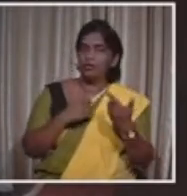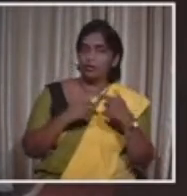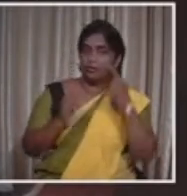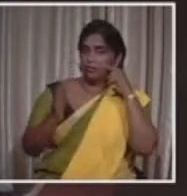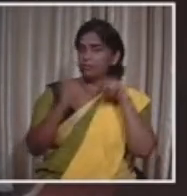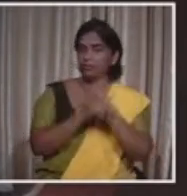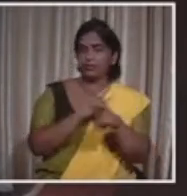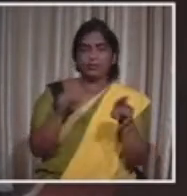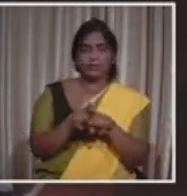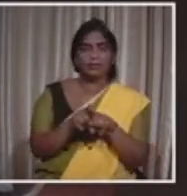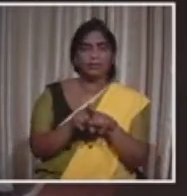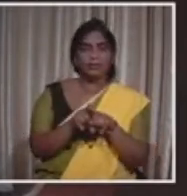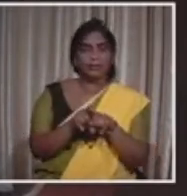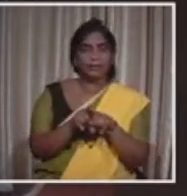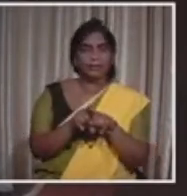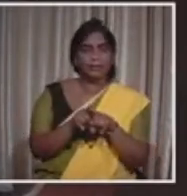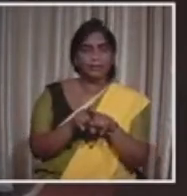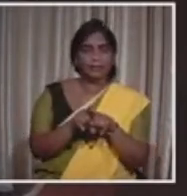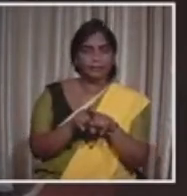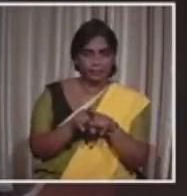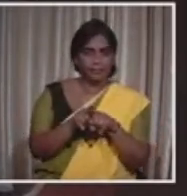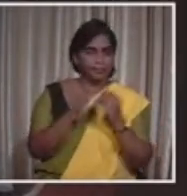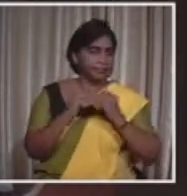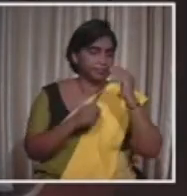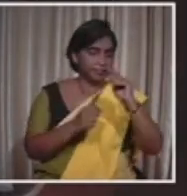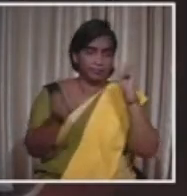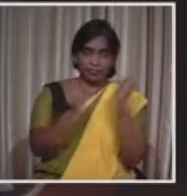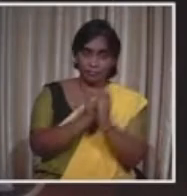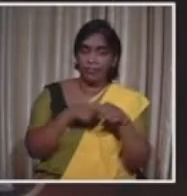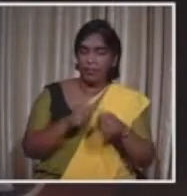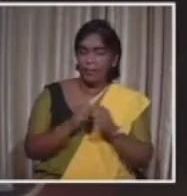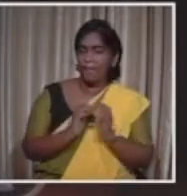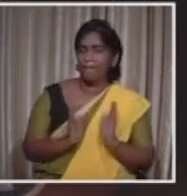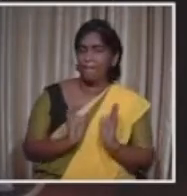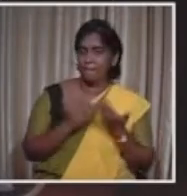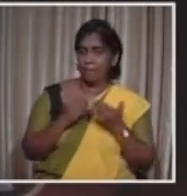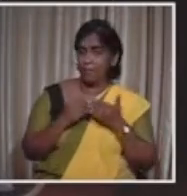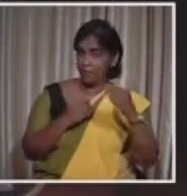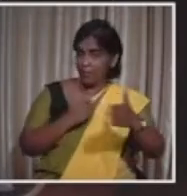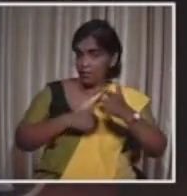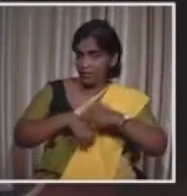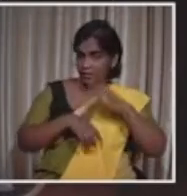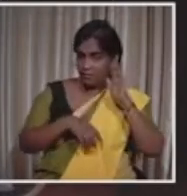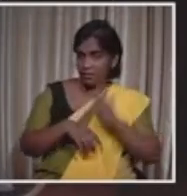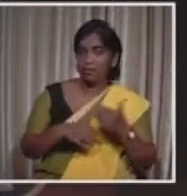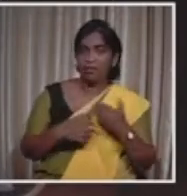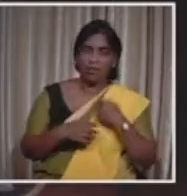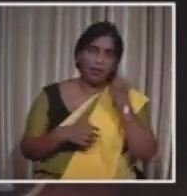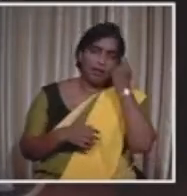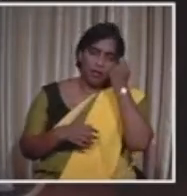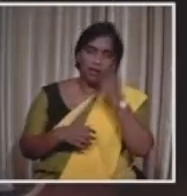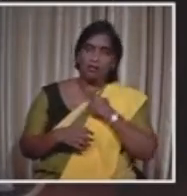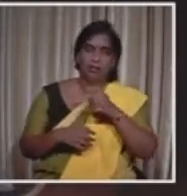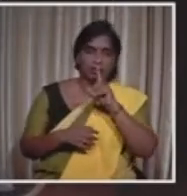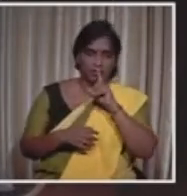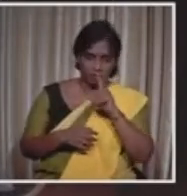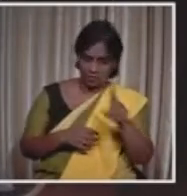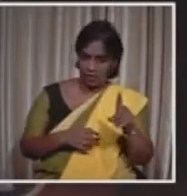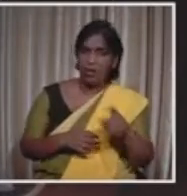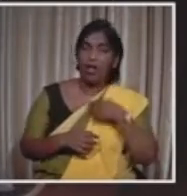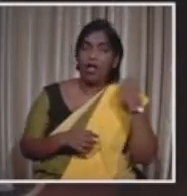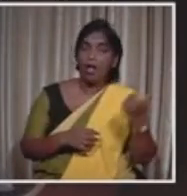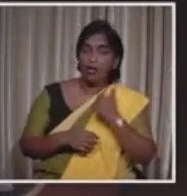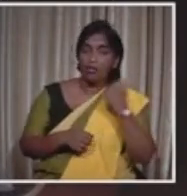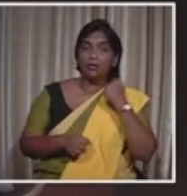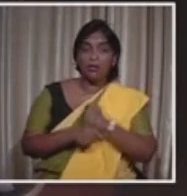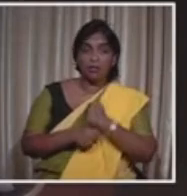ට්‍රාන්ස්ෆෝමේෂනල් ඒජ් එකකට අපි දැන් මුල පුරමින් සිටින මොහොතක අපි යෝජනා කරනවා අලුත්